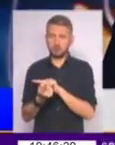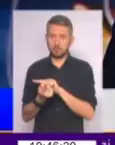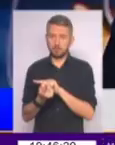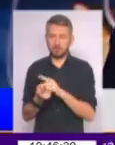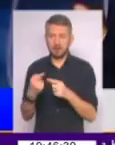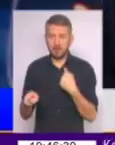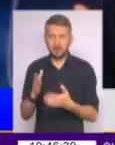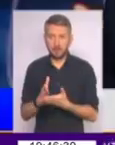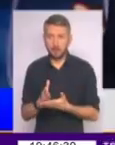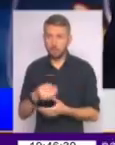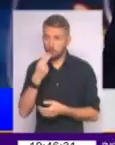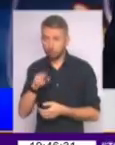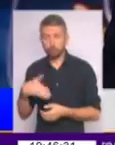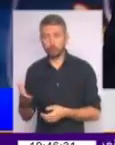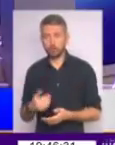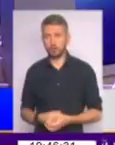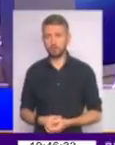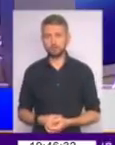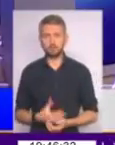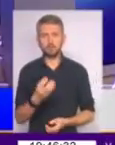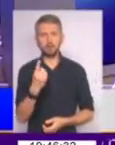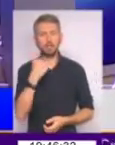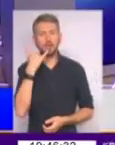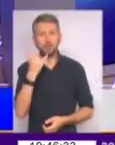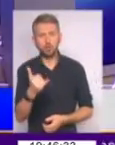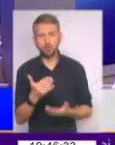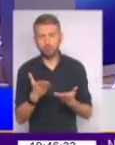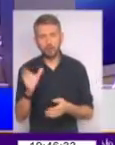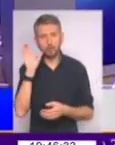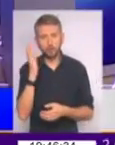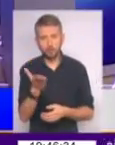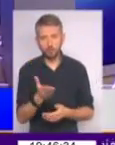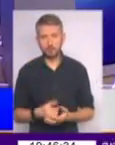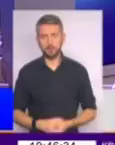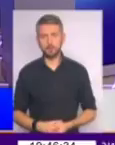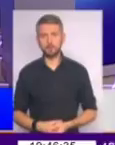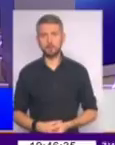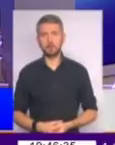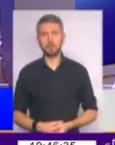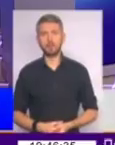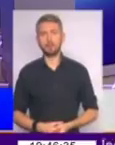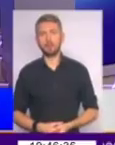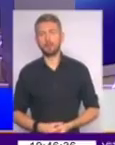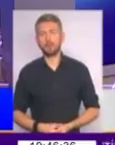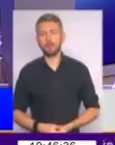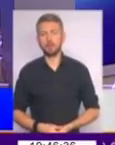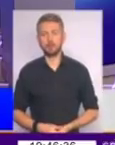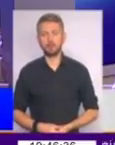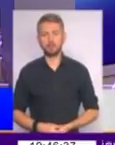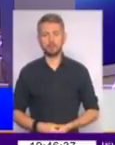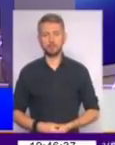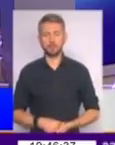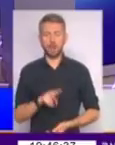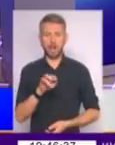різниця є. Лучше в сторону. Ще один дзвіночок, будь ласка. Ми вас слухаємо. Говоріть, як вас звуть і ваше запитання.